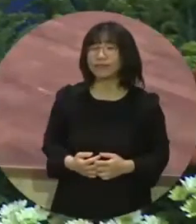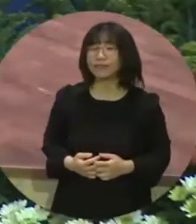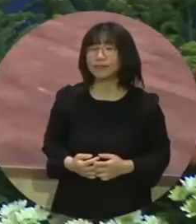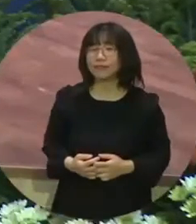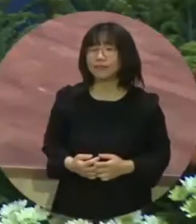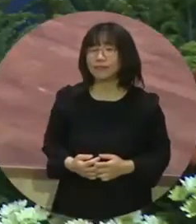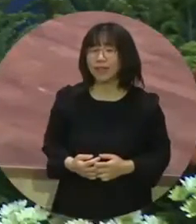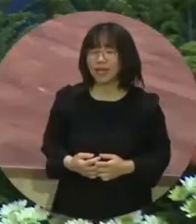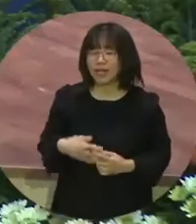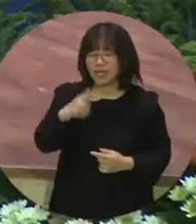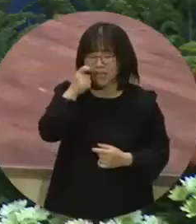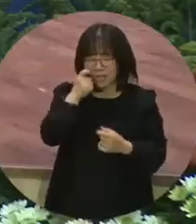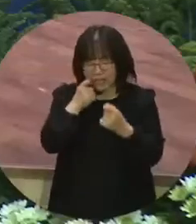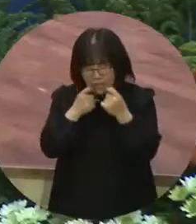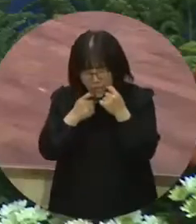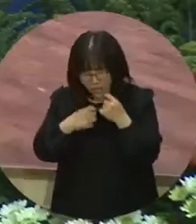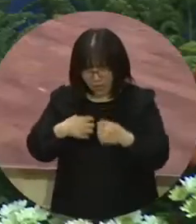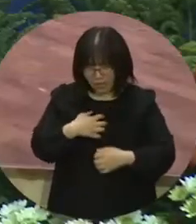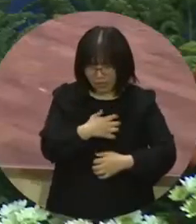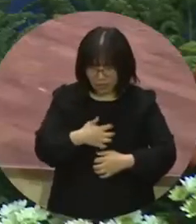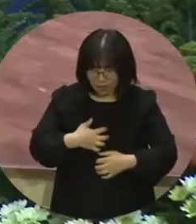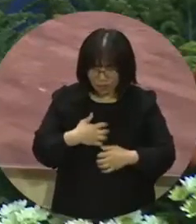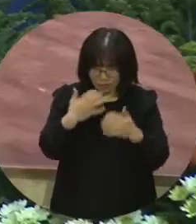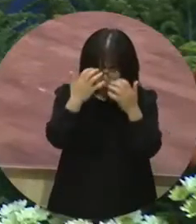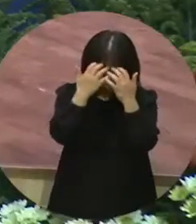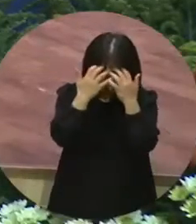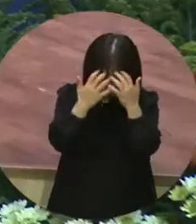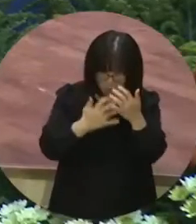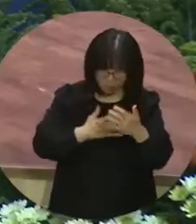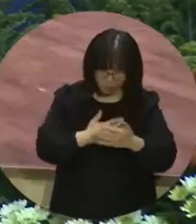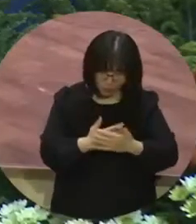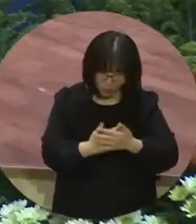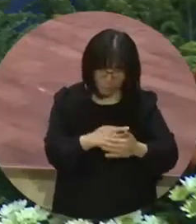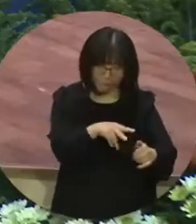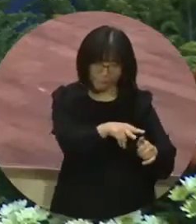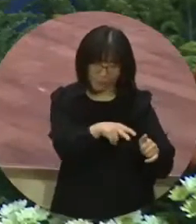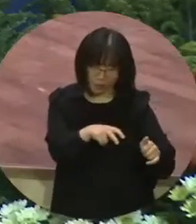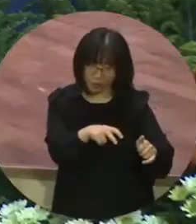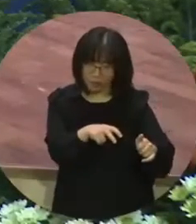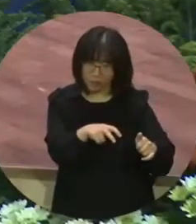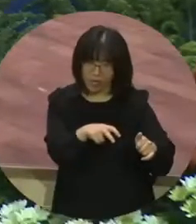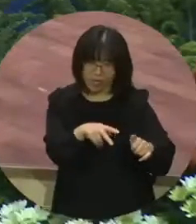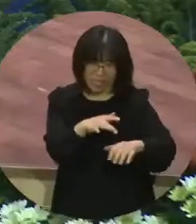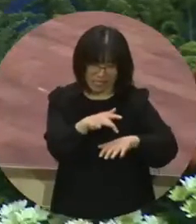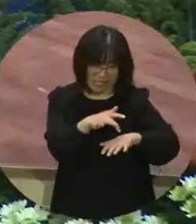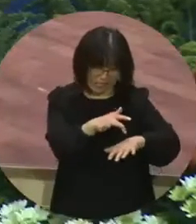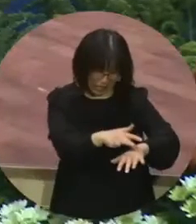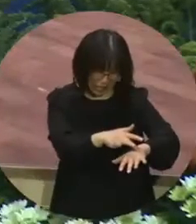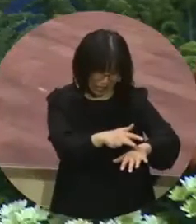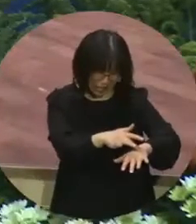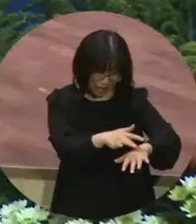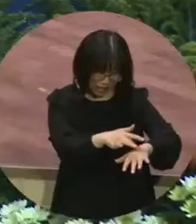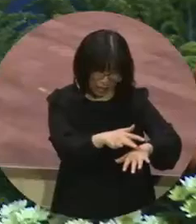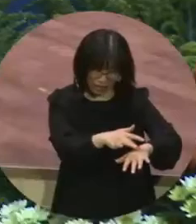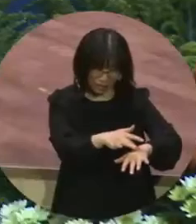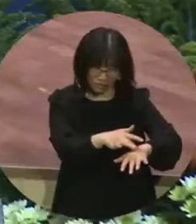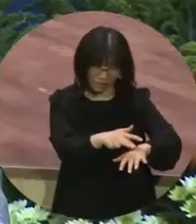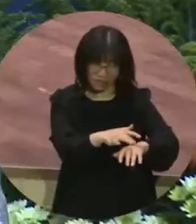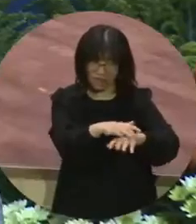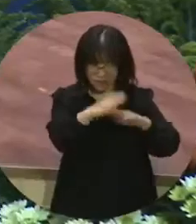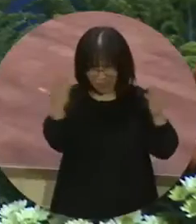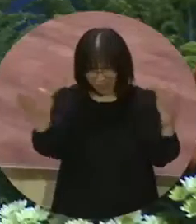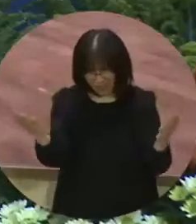모든 슬픔과 고난과 걱정과 불안과 초조, 미움과 상처, 사단의 손은 다 가라지. 오늘 이 시간